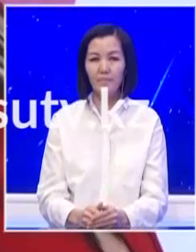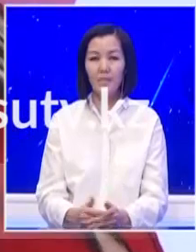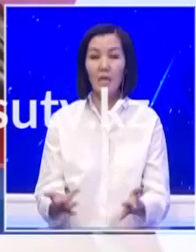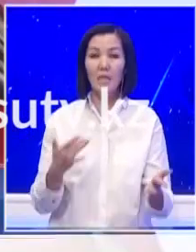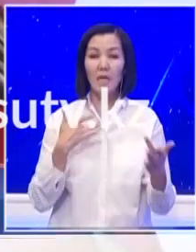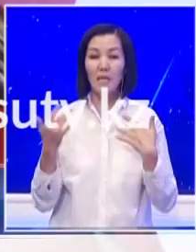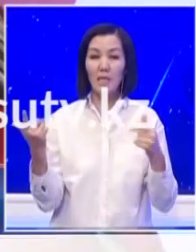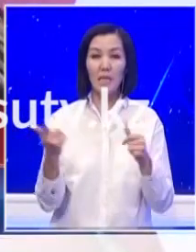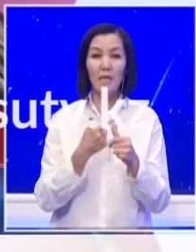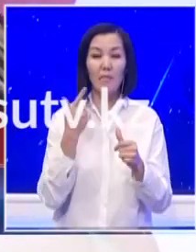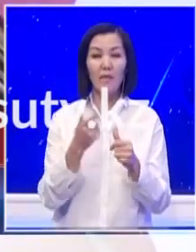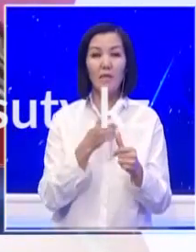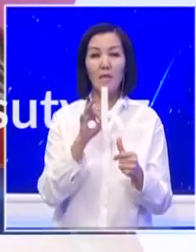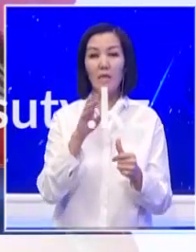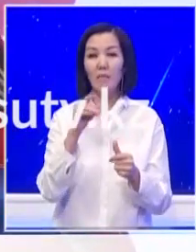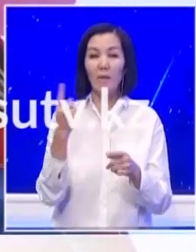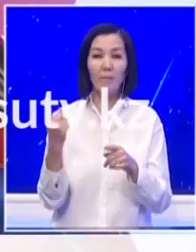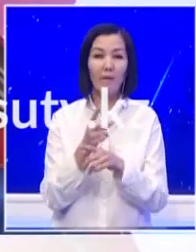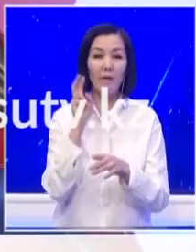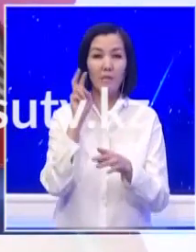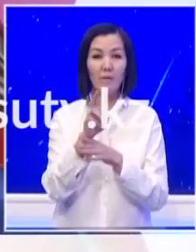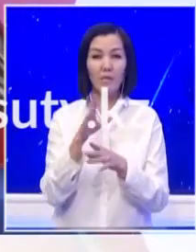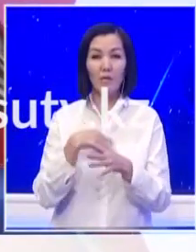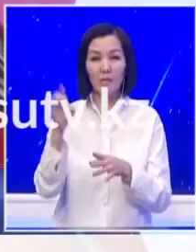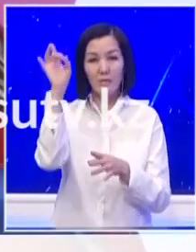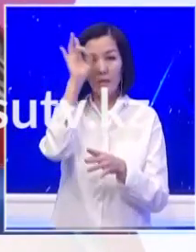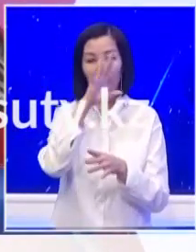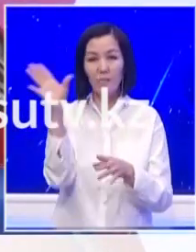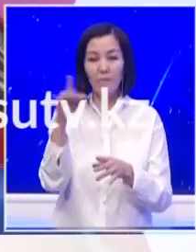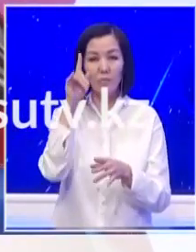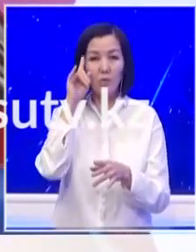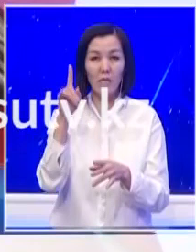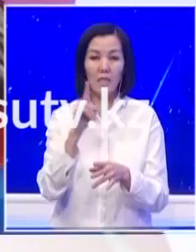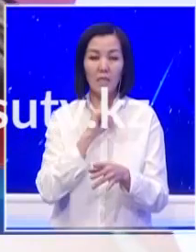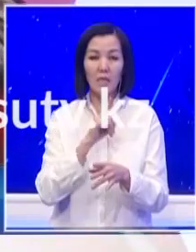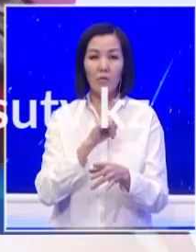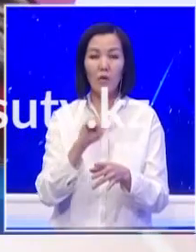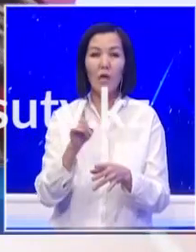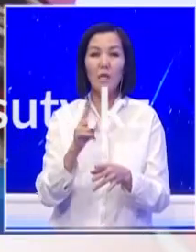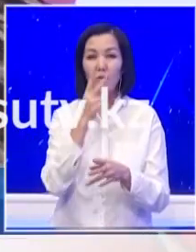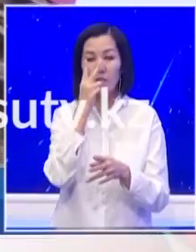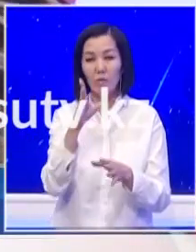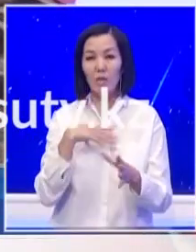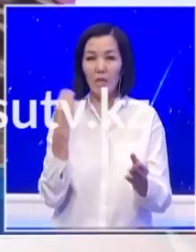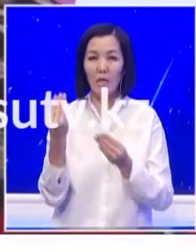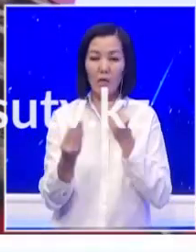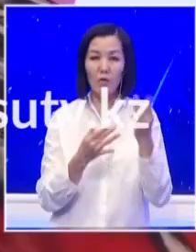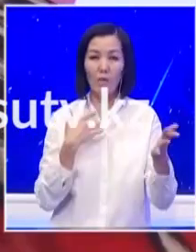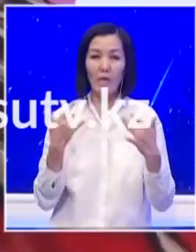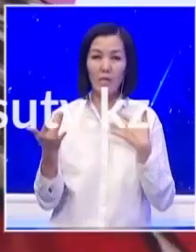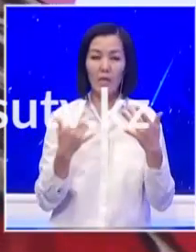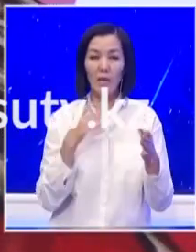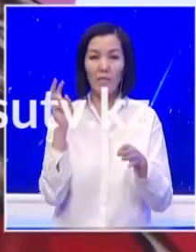Театр имени Бекен-Римова я посещаю впервые. Он знаменит по всему Казахстану, и для того, чтобы посмотреть на игру его актеров,